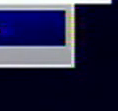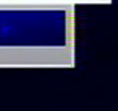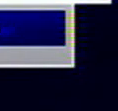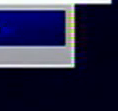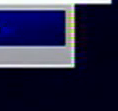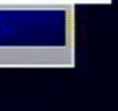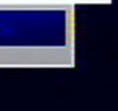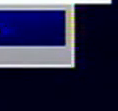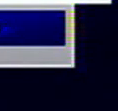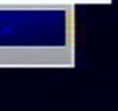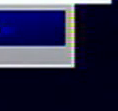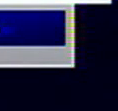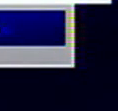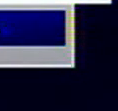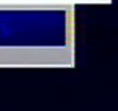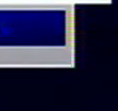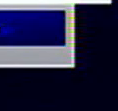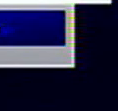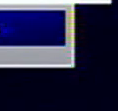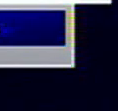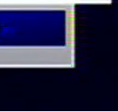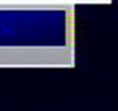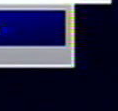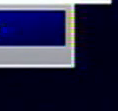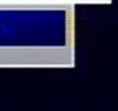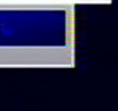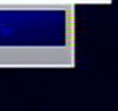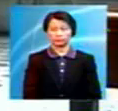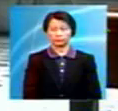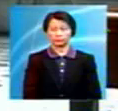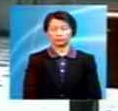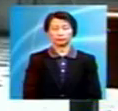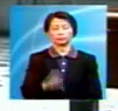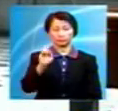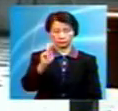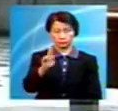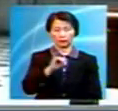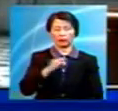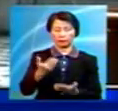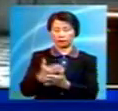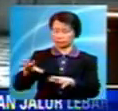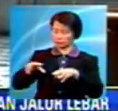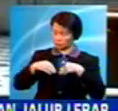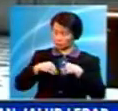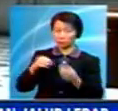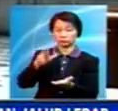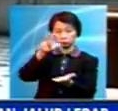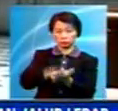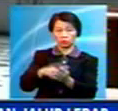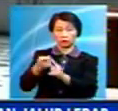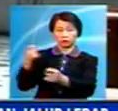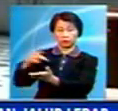Baik, Lokman, Siti Moni, saya baru saja mendapatkan pengesahan daripada pengerusi Pusat Operasi Bersama yang